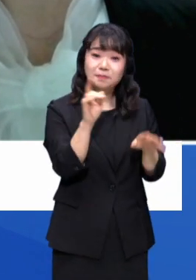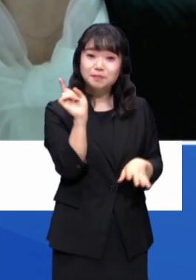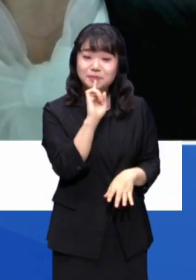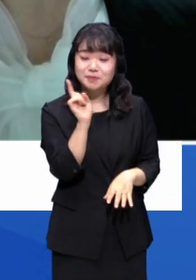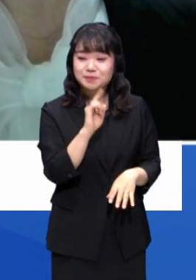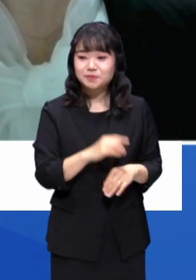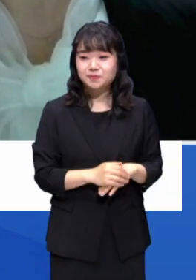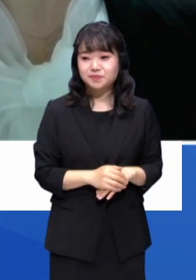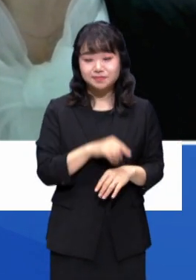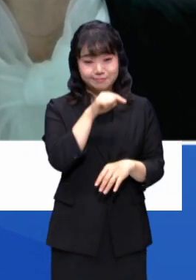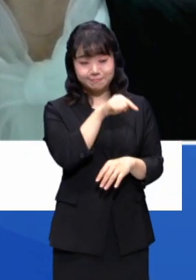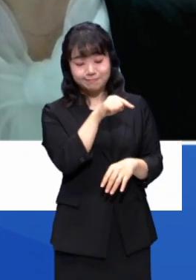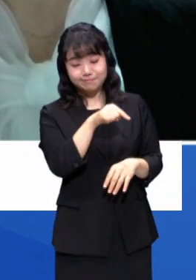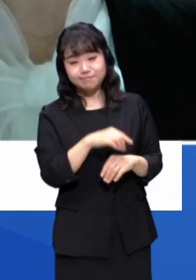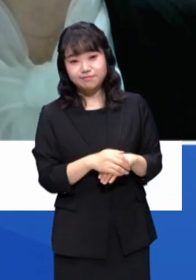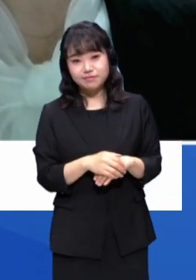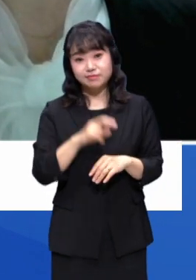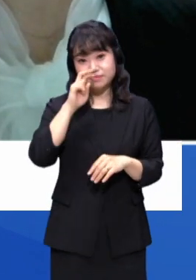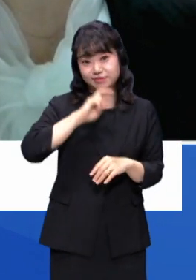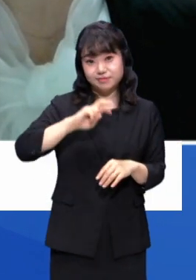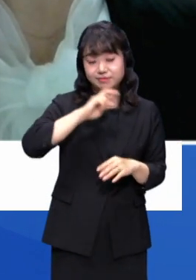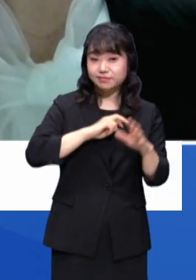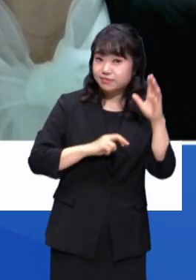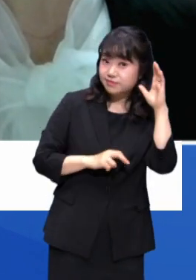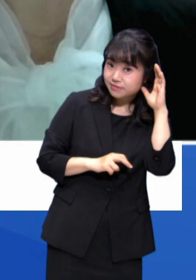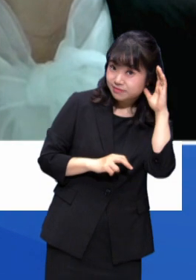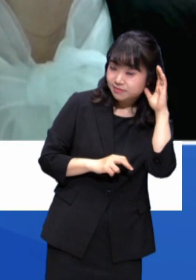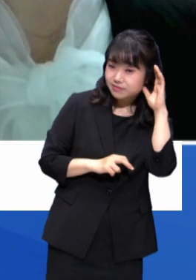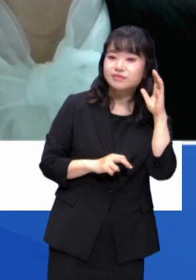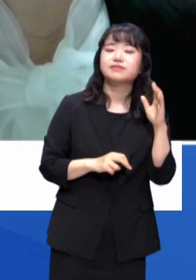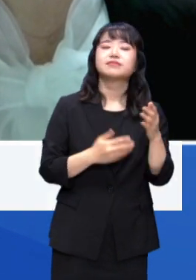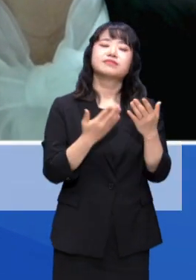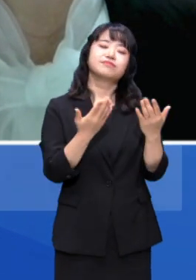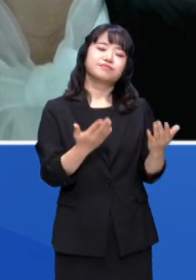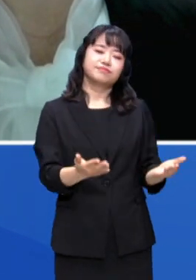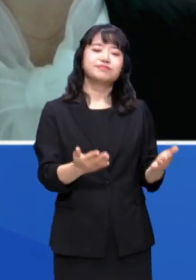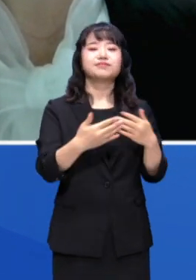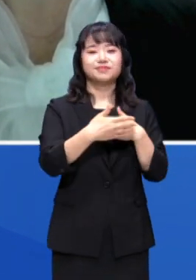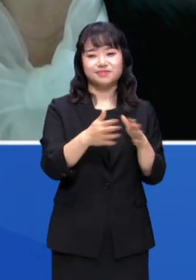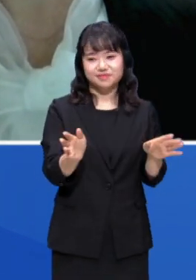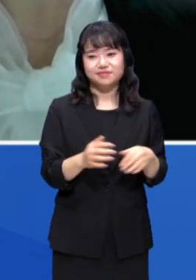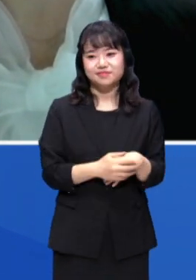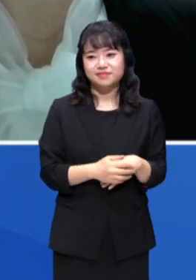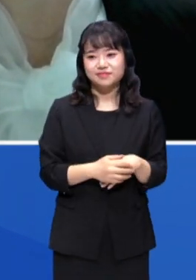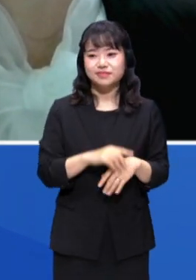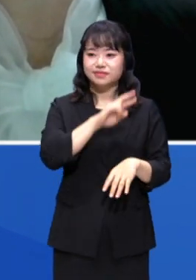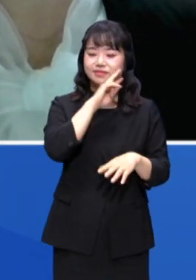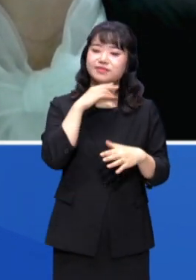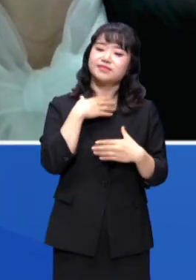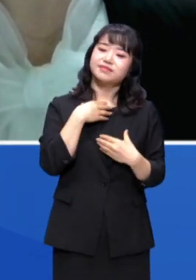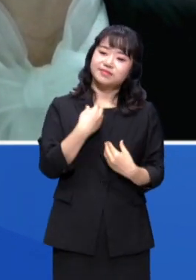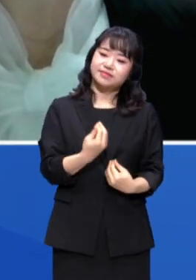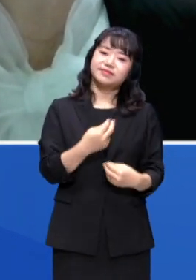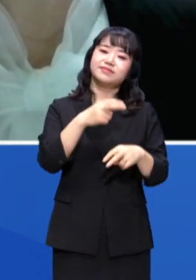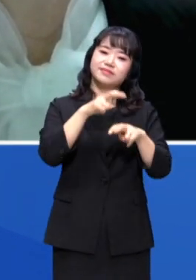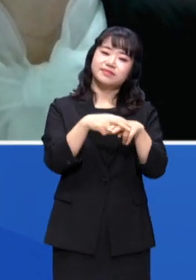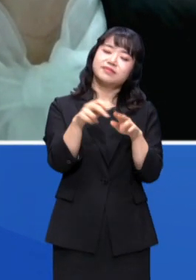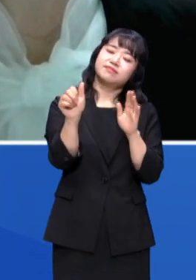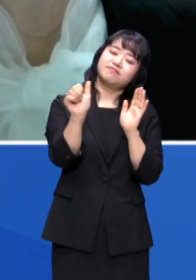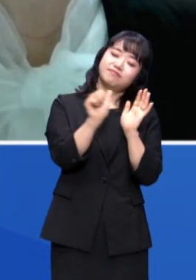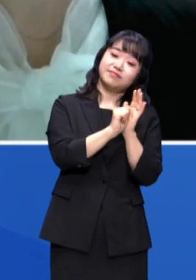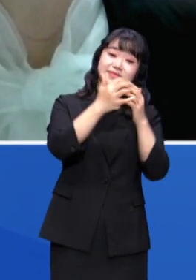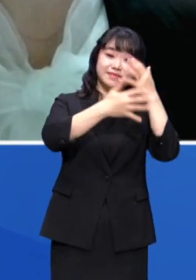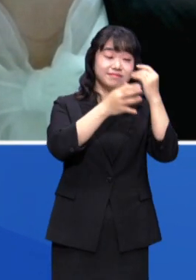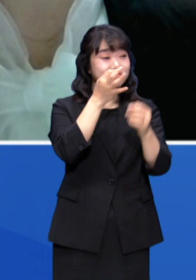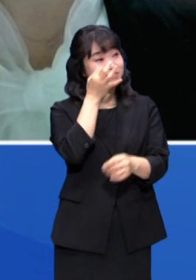있는데요. 이곳은 음악을 들으면서 휴식할 수 있는 공간입니다. 편안하게 앉아서 멋진